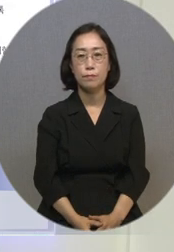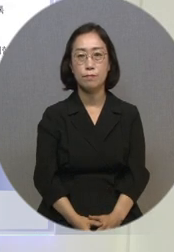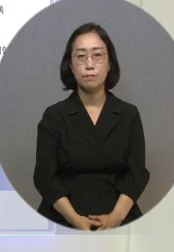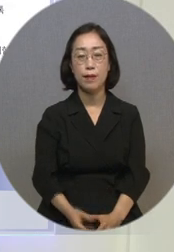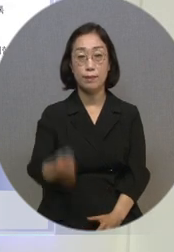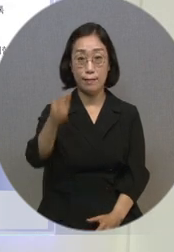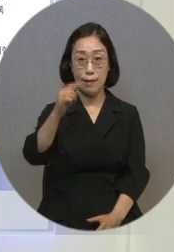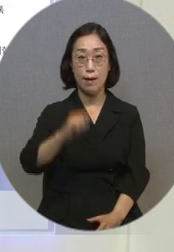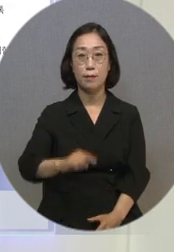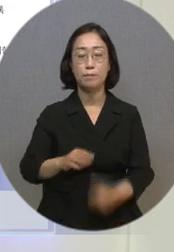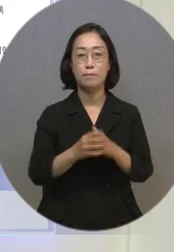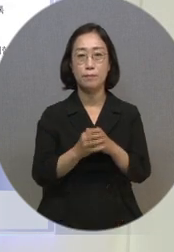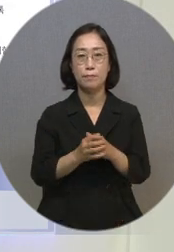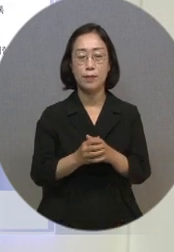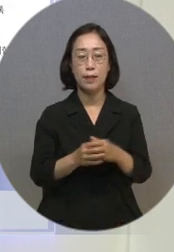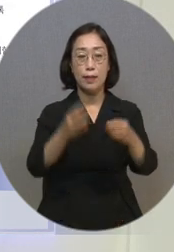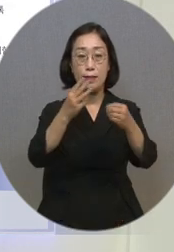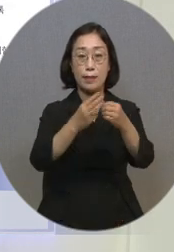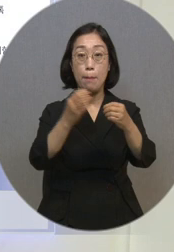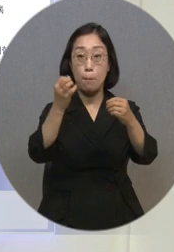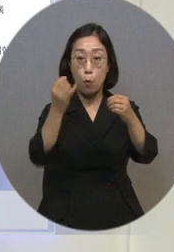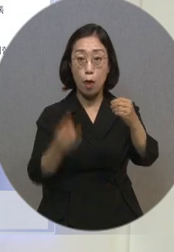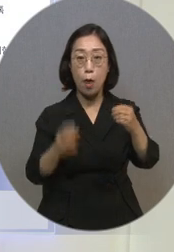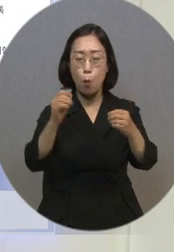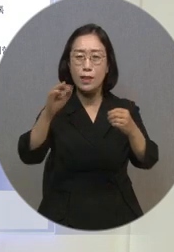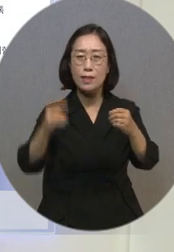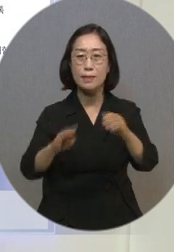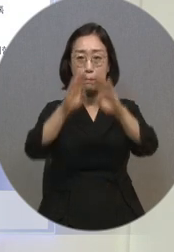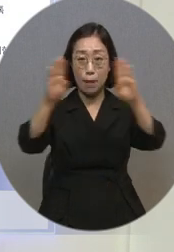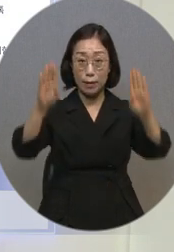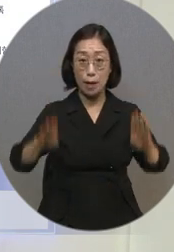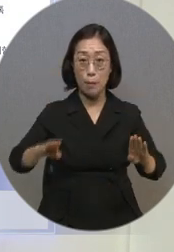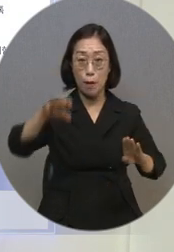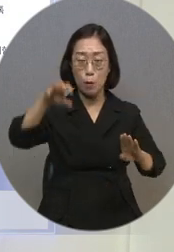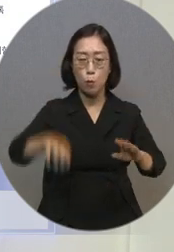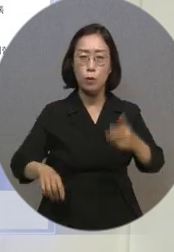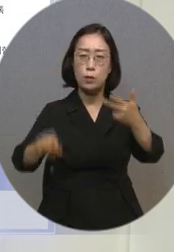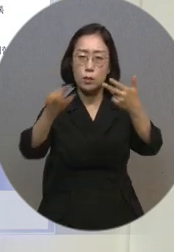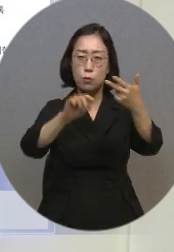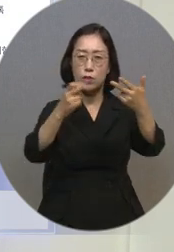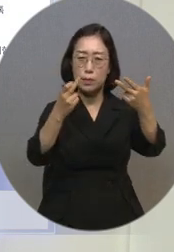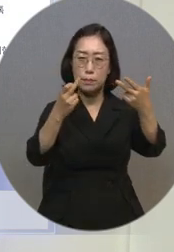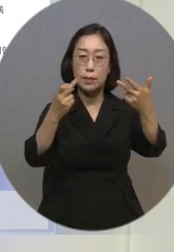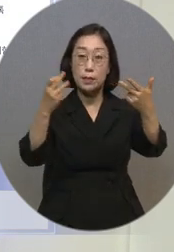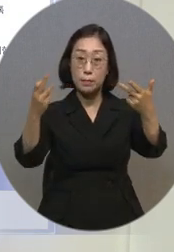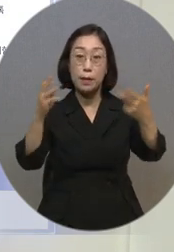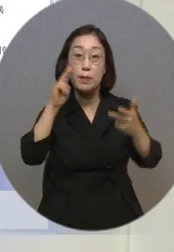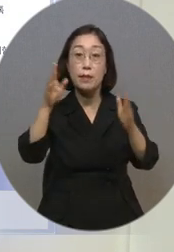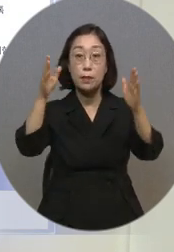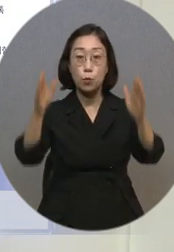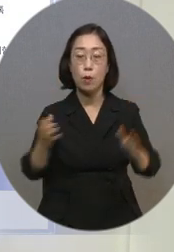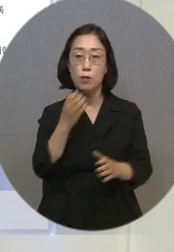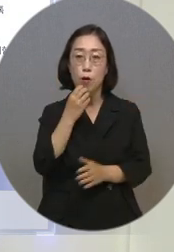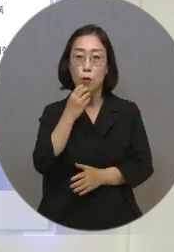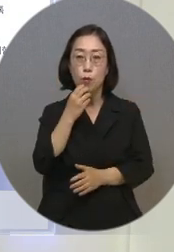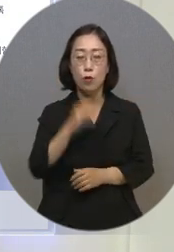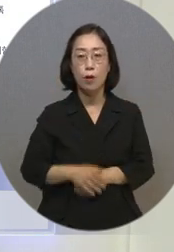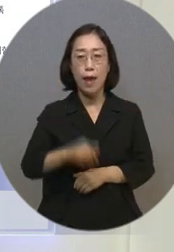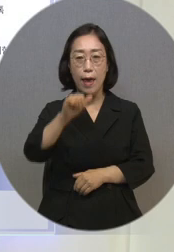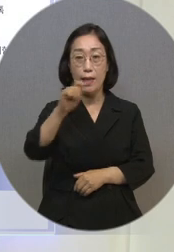다음 기사입니다. 제3회 오티즘 박람회가 오는 7월 12일부터 13일까지 서울